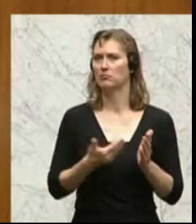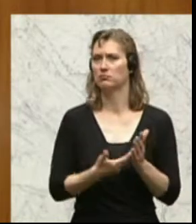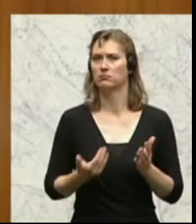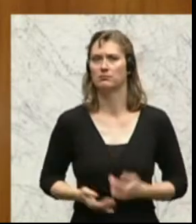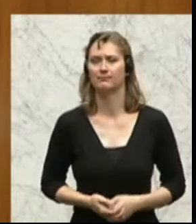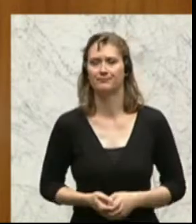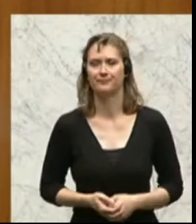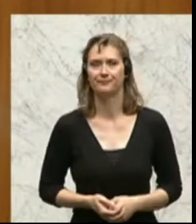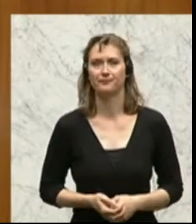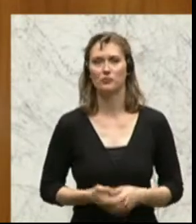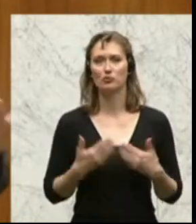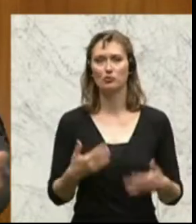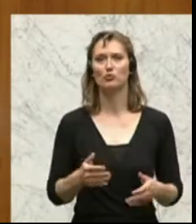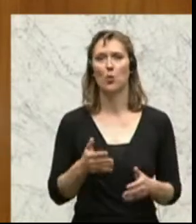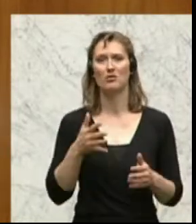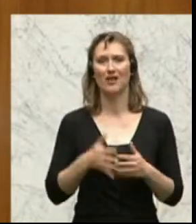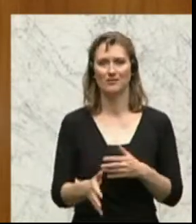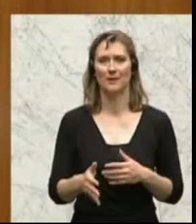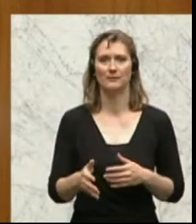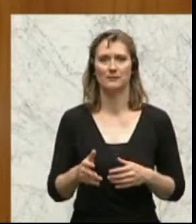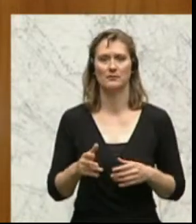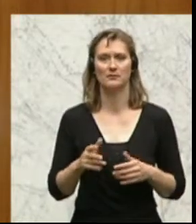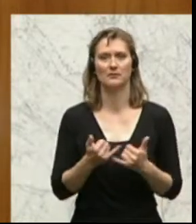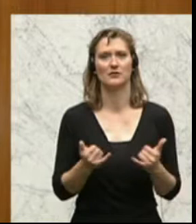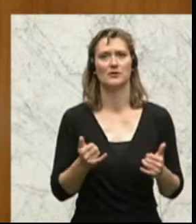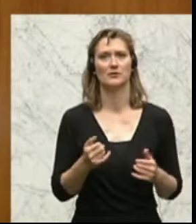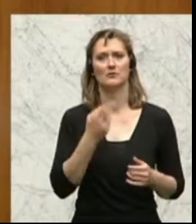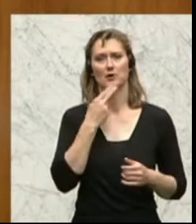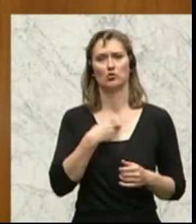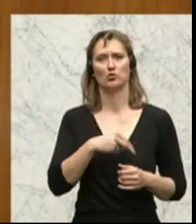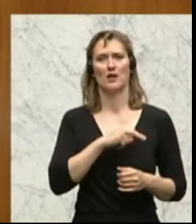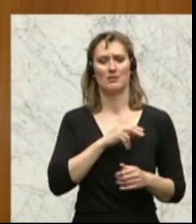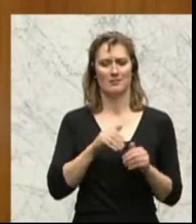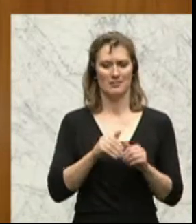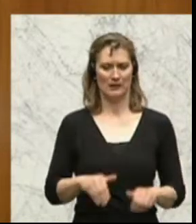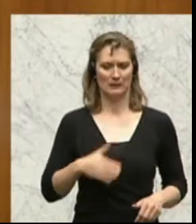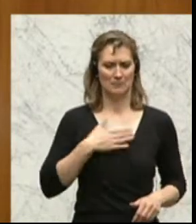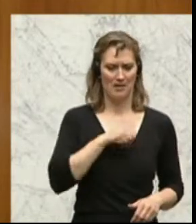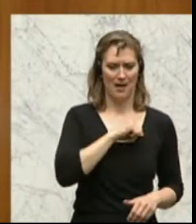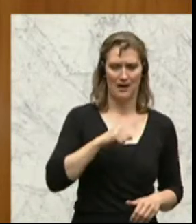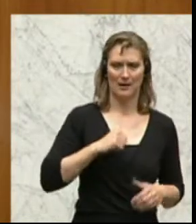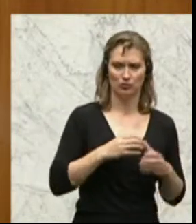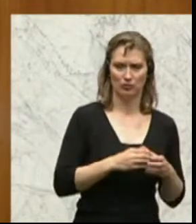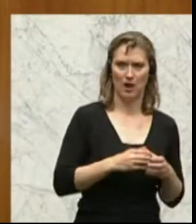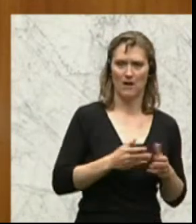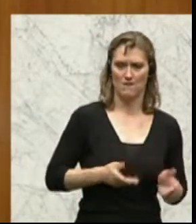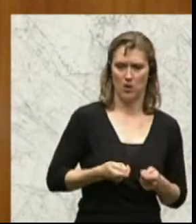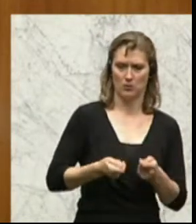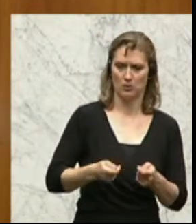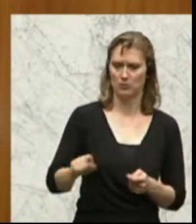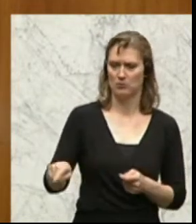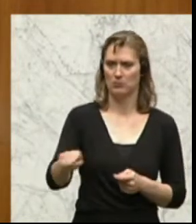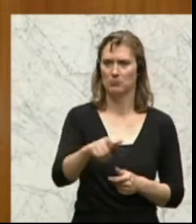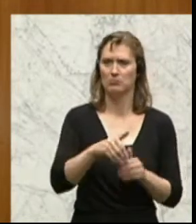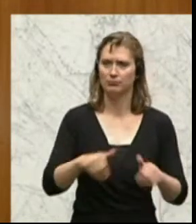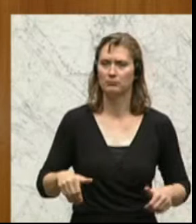Eine solche Transparenz, die über die Zuständigkeitsgrenzen der einzelnen Förderstellen hinweggeht, bietet dann eine wichtige Grundlage für